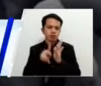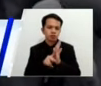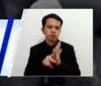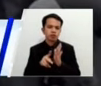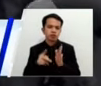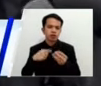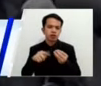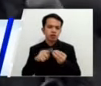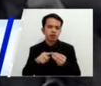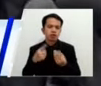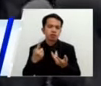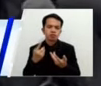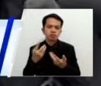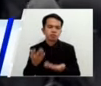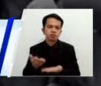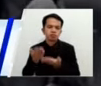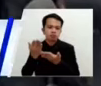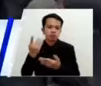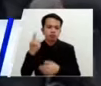adherence to the rule of law